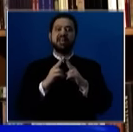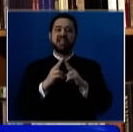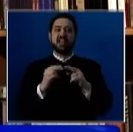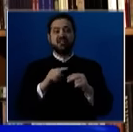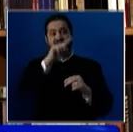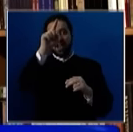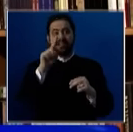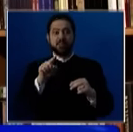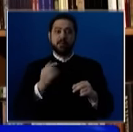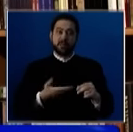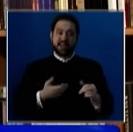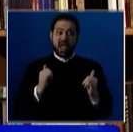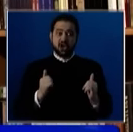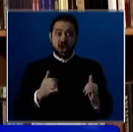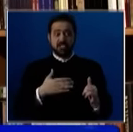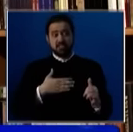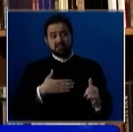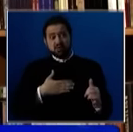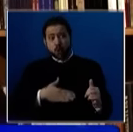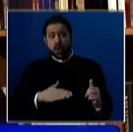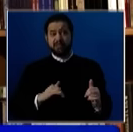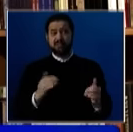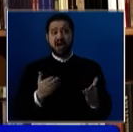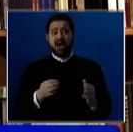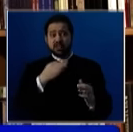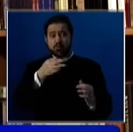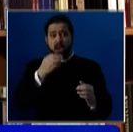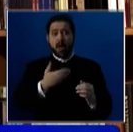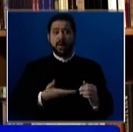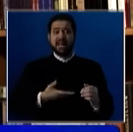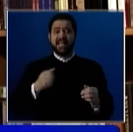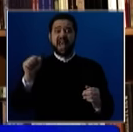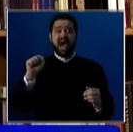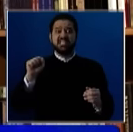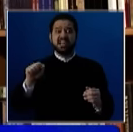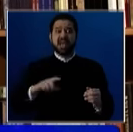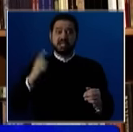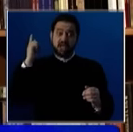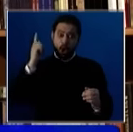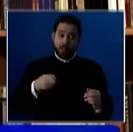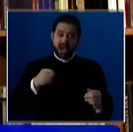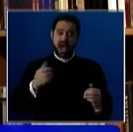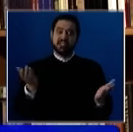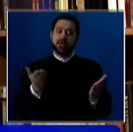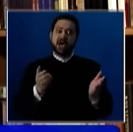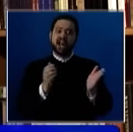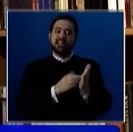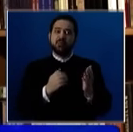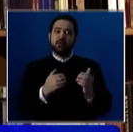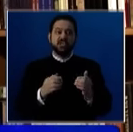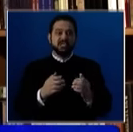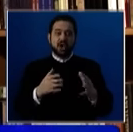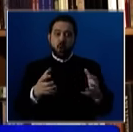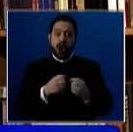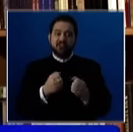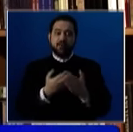Părinte, această dorință pe care și-o exprima Ava Arsenie, e o obligație pe care trebuie să o aibă față de